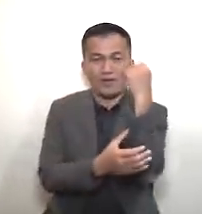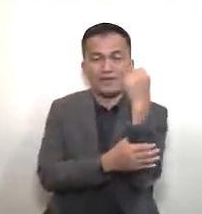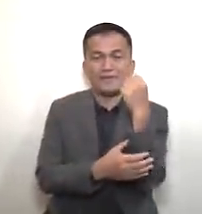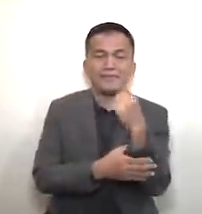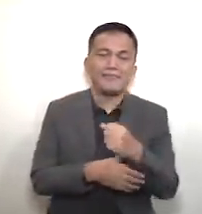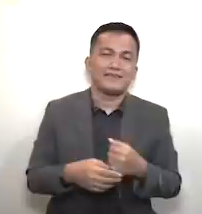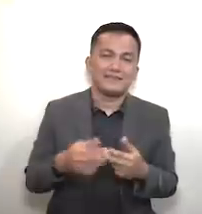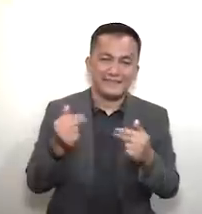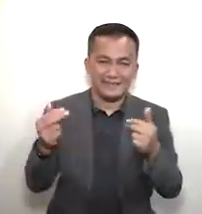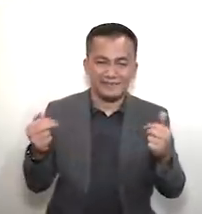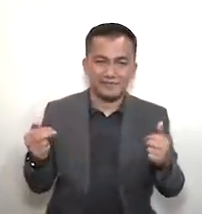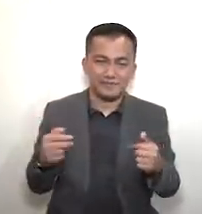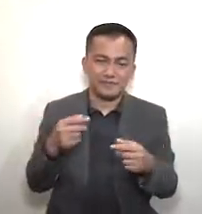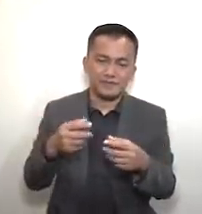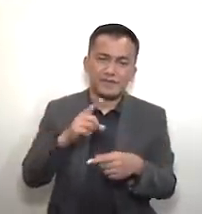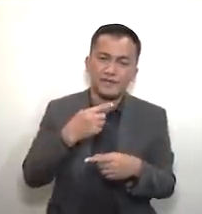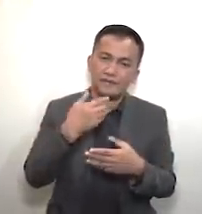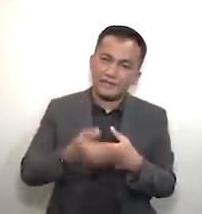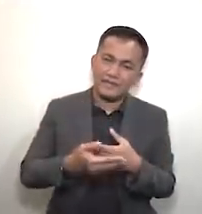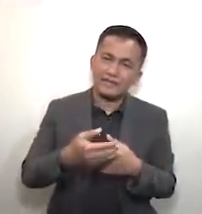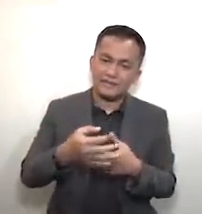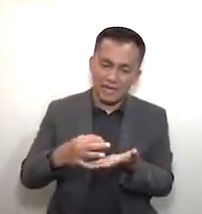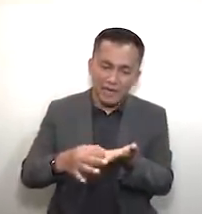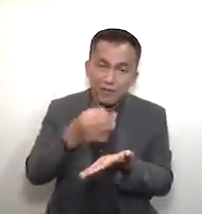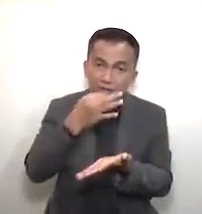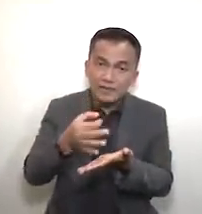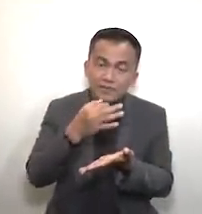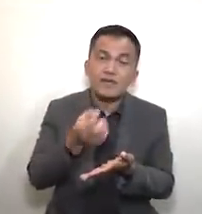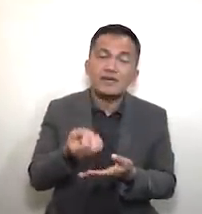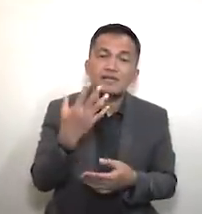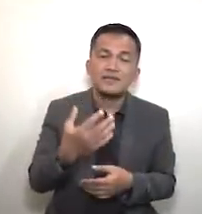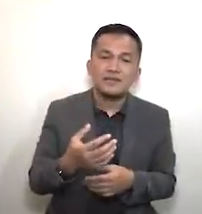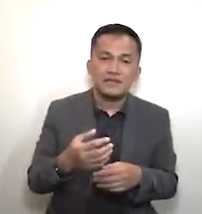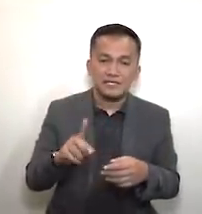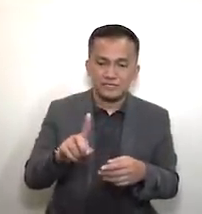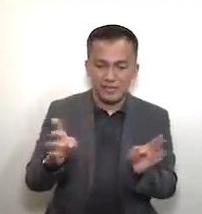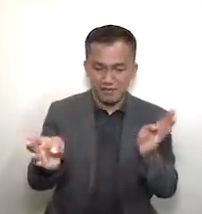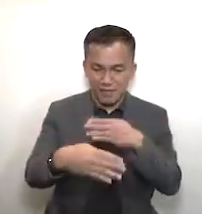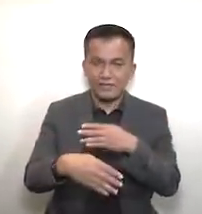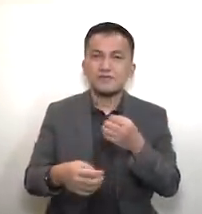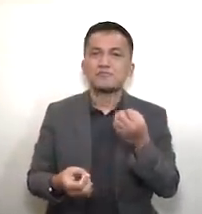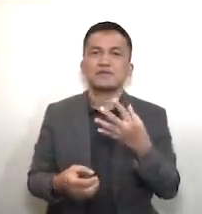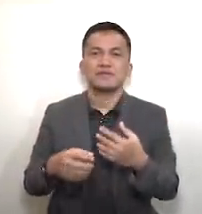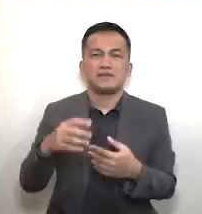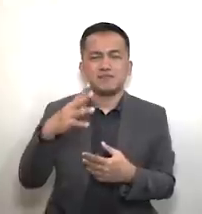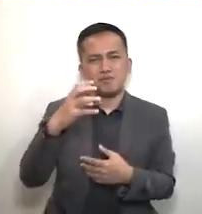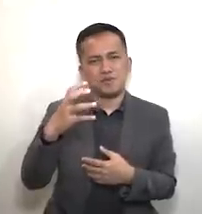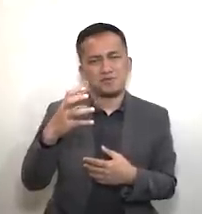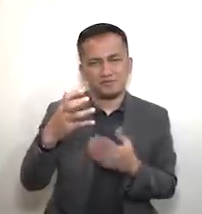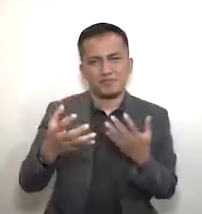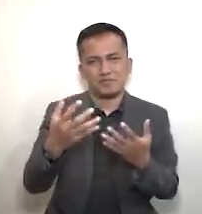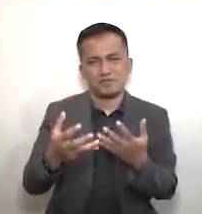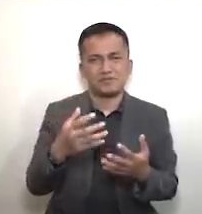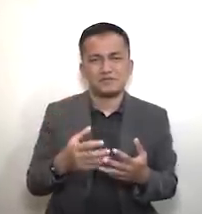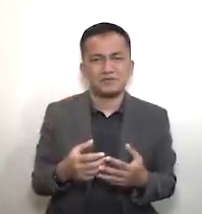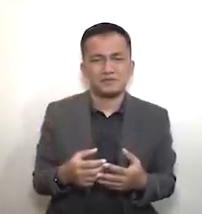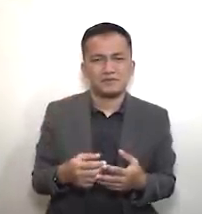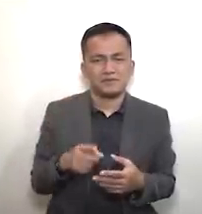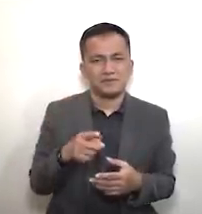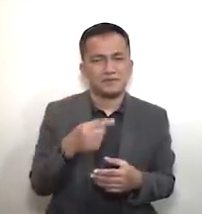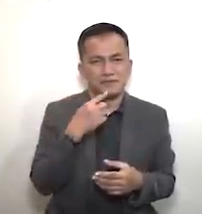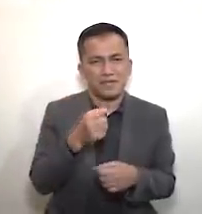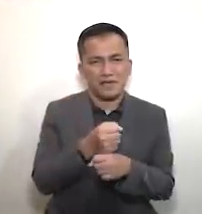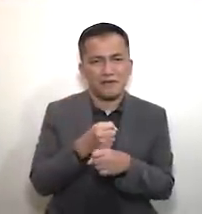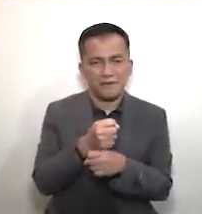Oh, pagkatapos magkano ba yung biscuit? Yung isang box idol. Magkano? May bandit din mo niya, kaya na yan. Tapos ito, kape. Pakita